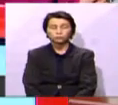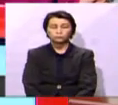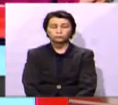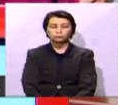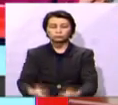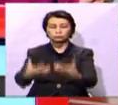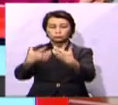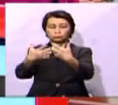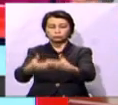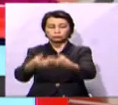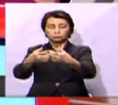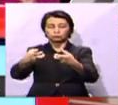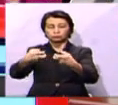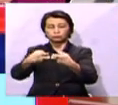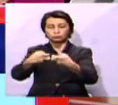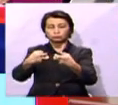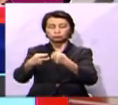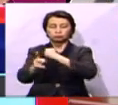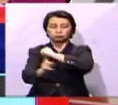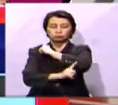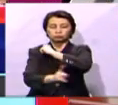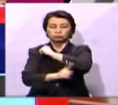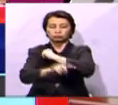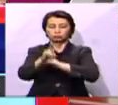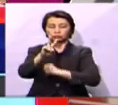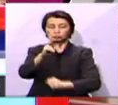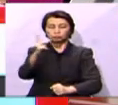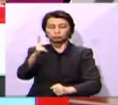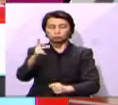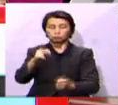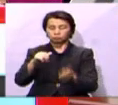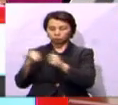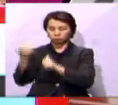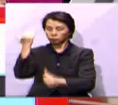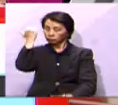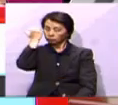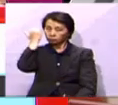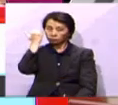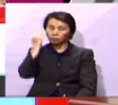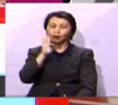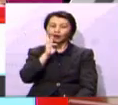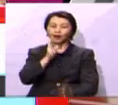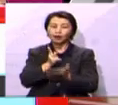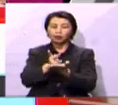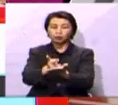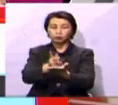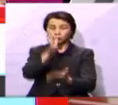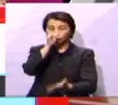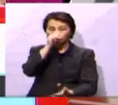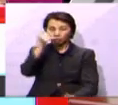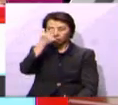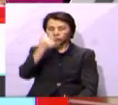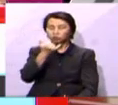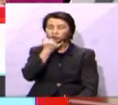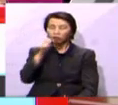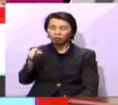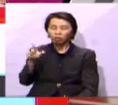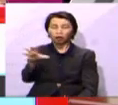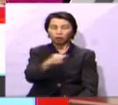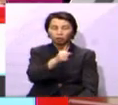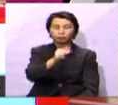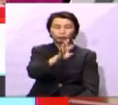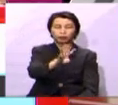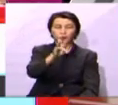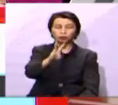Sebuah kilang barangan elektrik dikenakan denda RM2,000 oleh Mahkamah Magistret Air Keruh Melaka kerana kesalahan mengambil